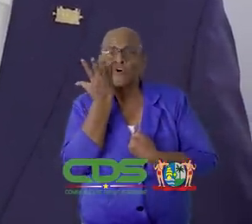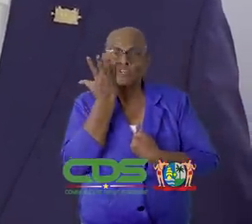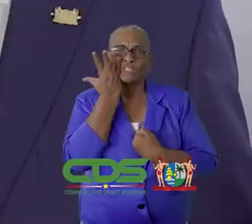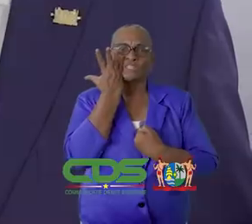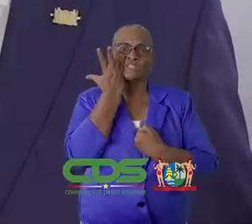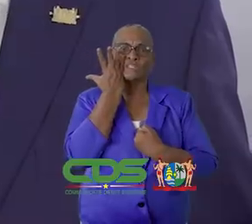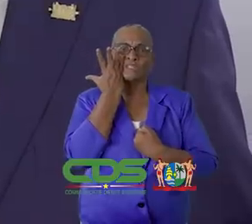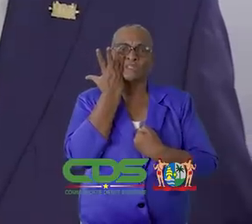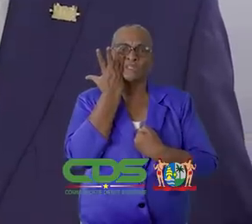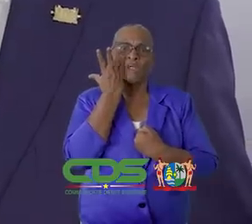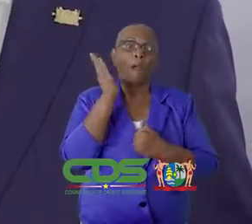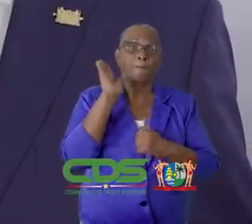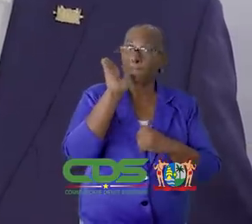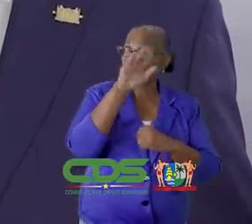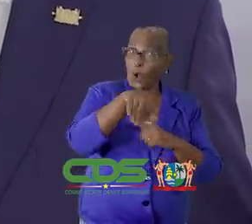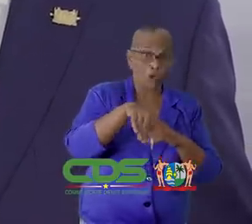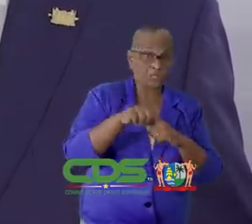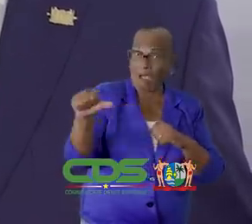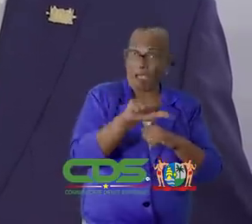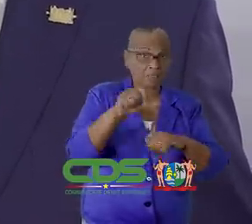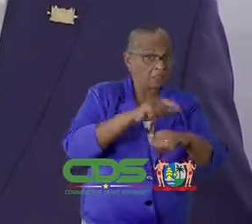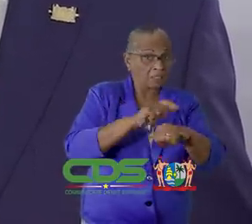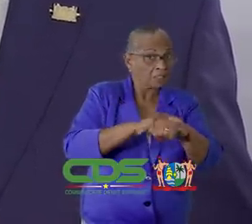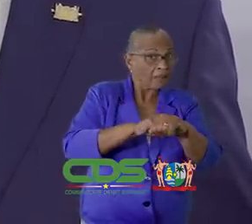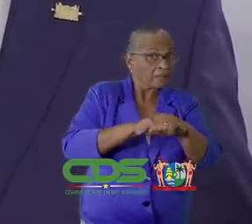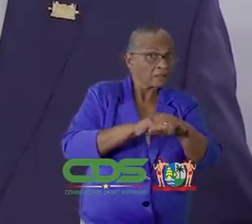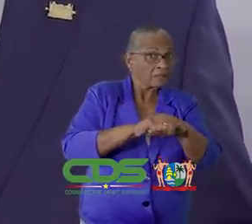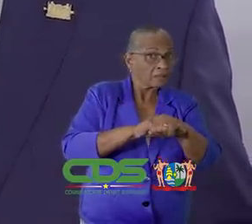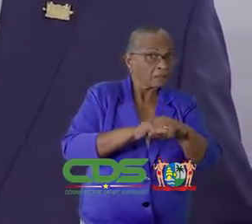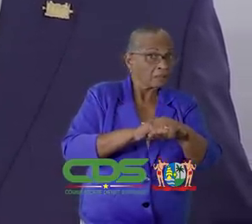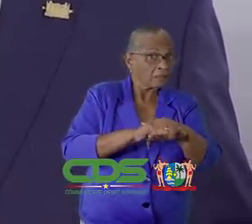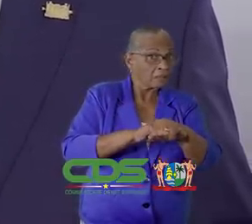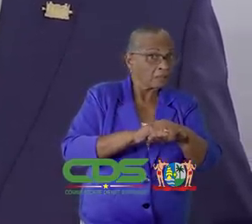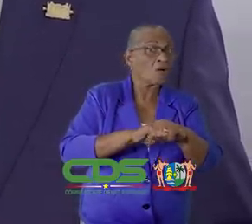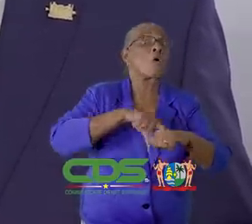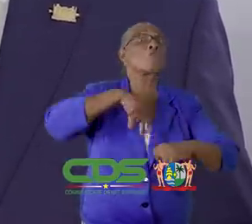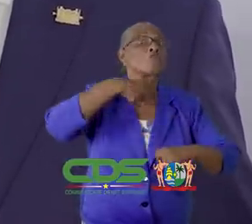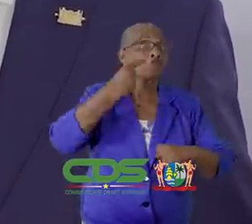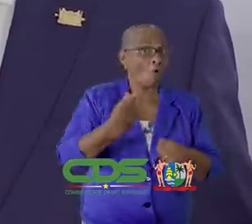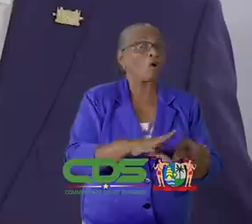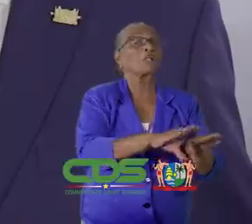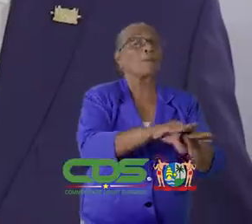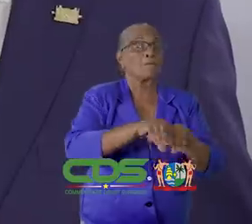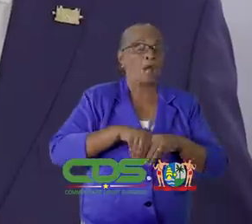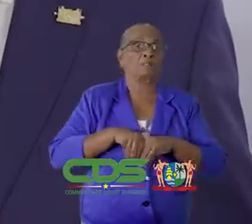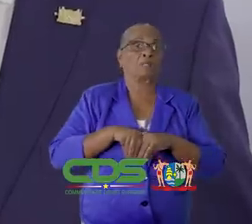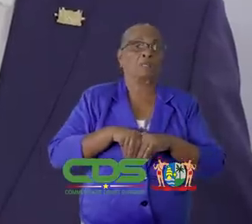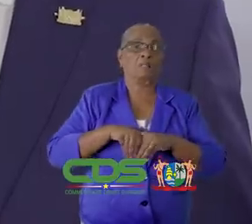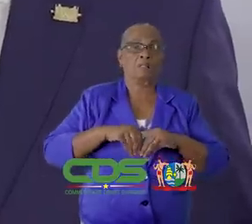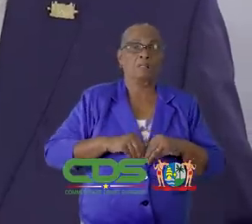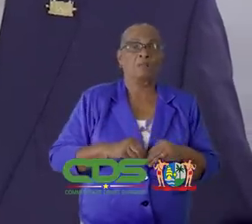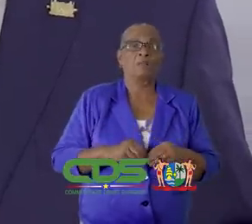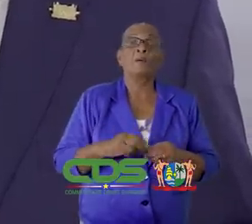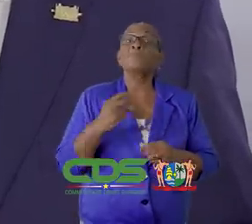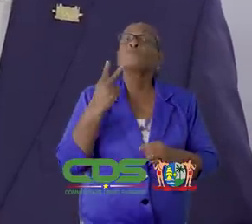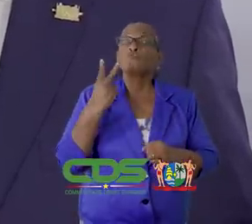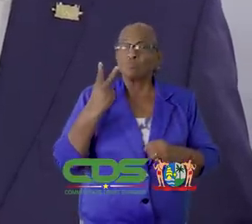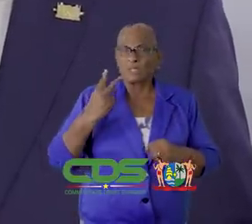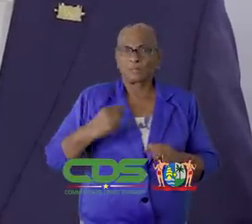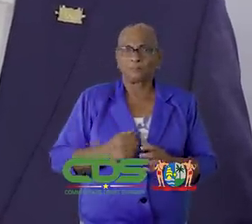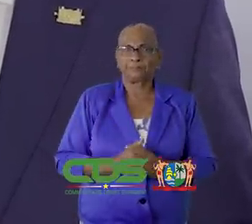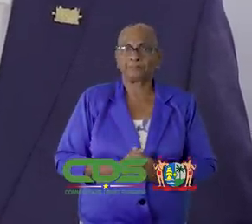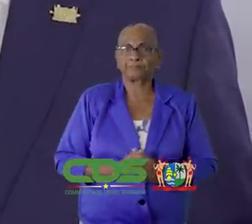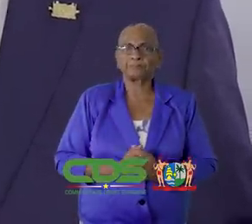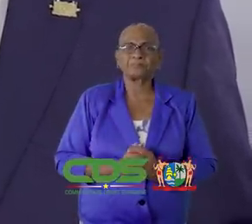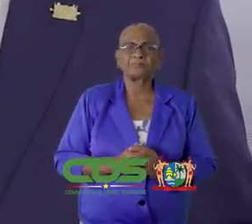ochtend. Buiten de tijden van het uitgaansverbod gelden de volgende maatregelen. Maatregel